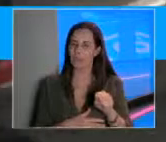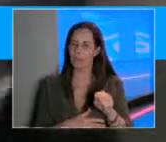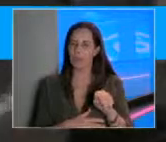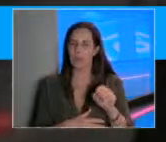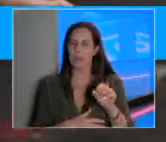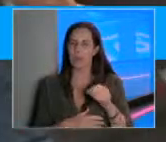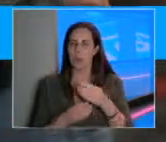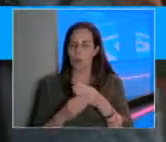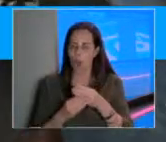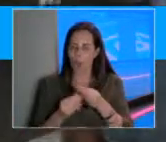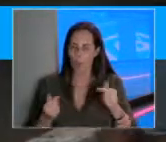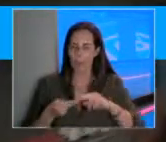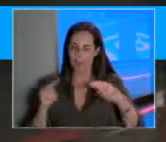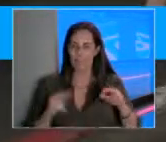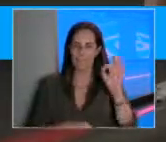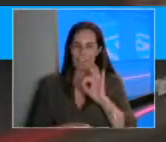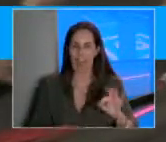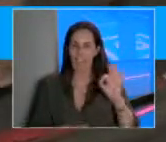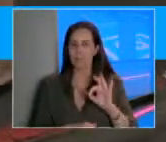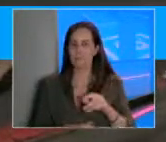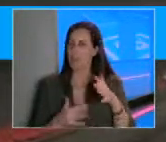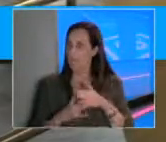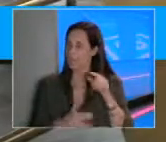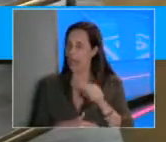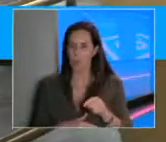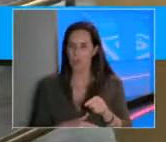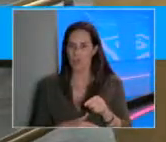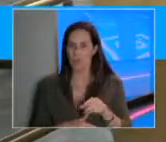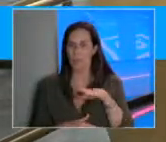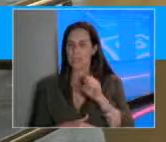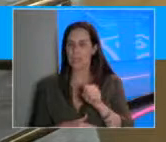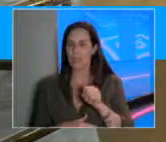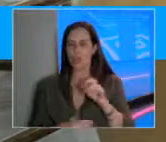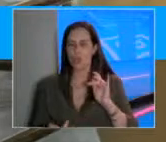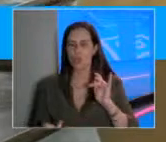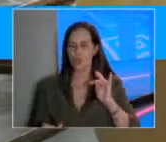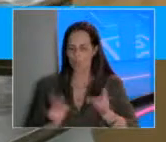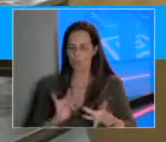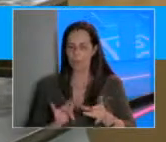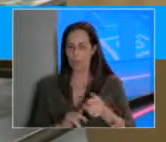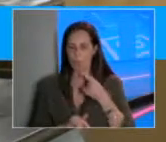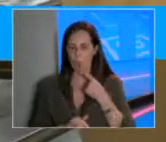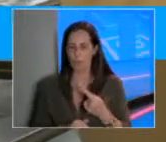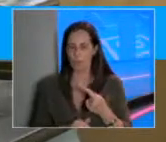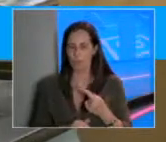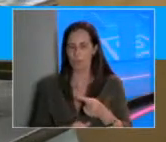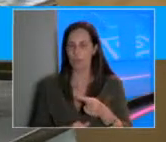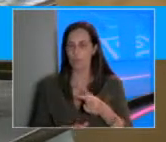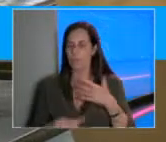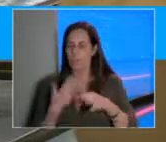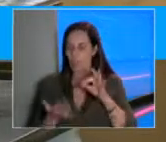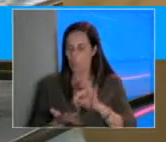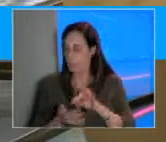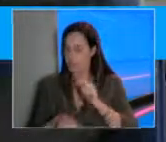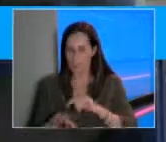של חומר גנטי ויראלי. הבדיקה הזאת מזהה נוגדנים, ופירוש הדבר הוא שבאיזושהי